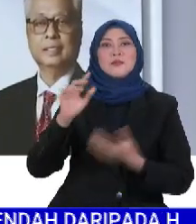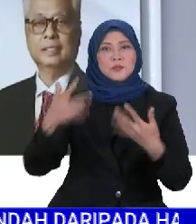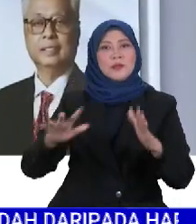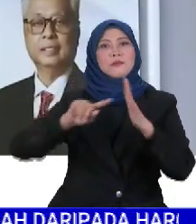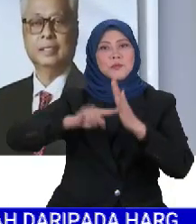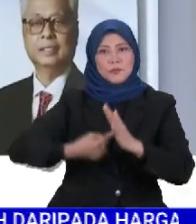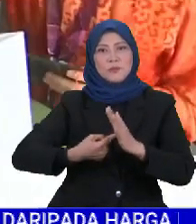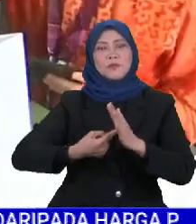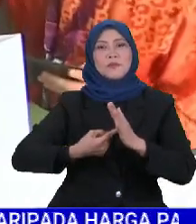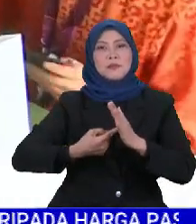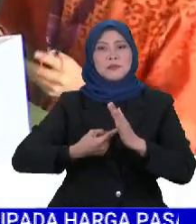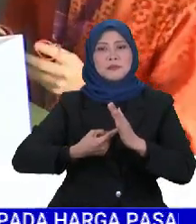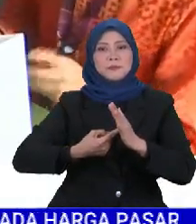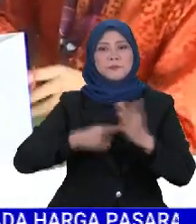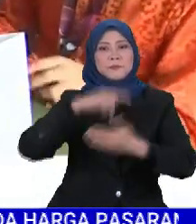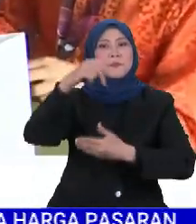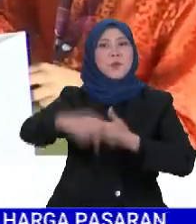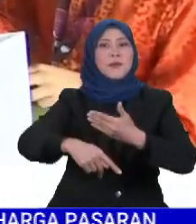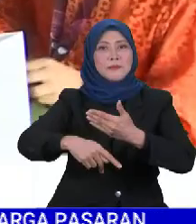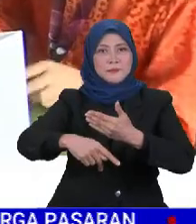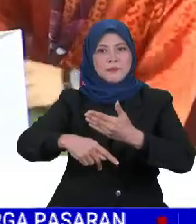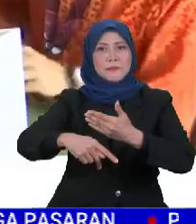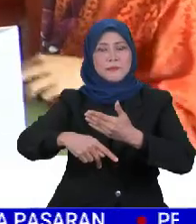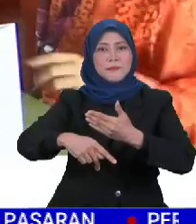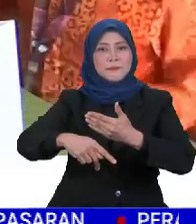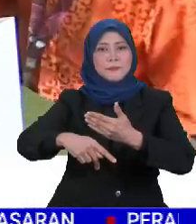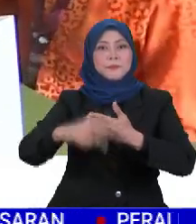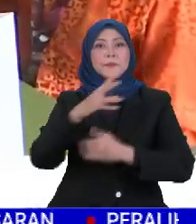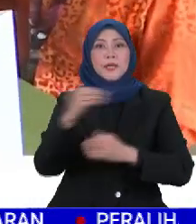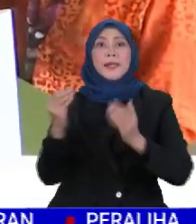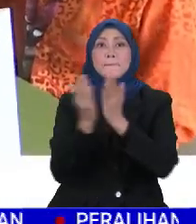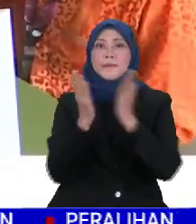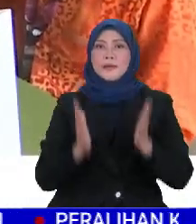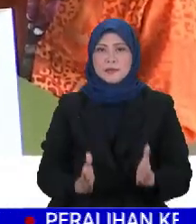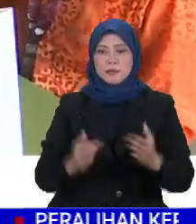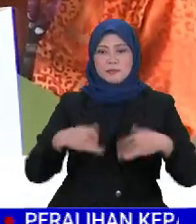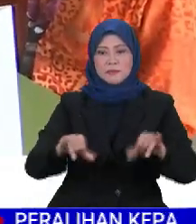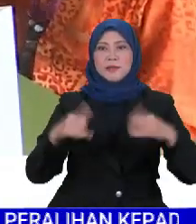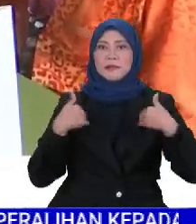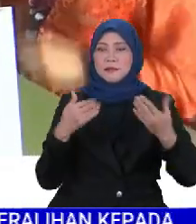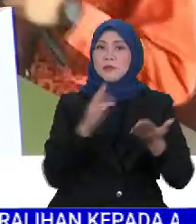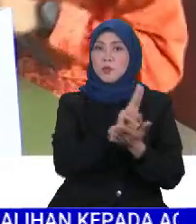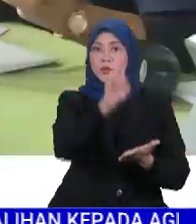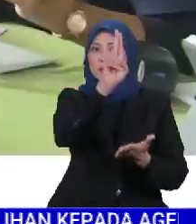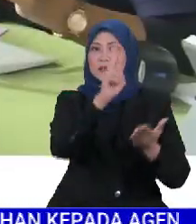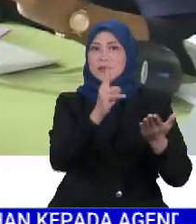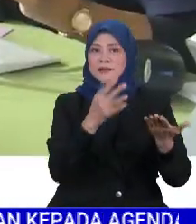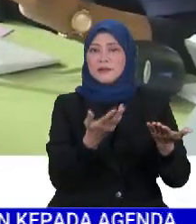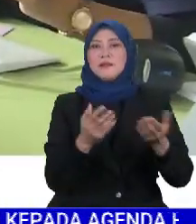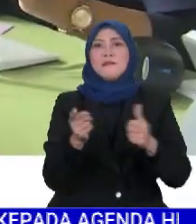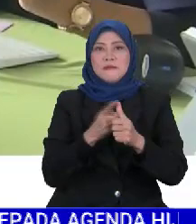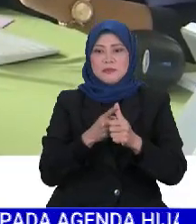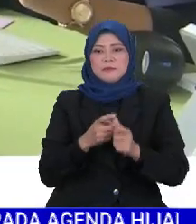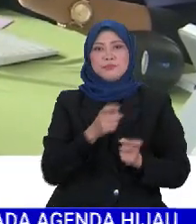memulakan program dan pelajar sudah berada di kampus, kita akan turut